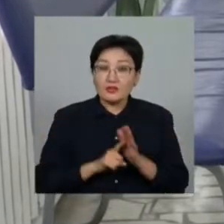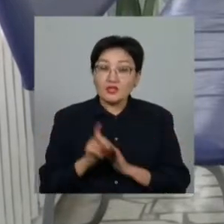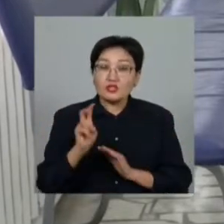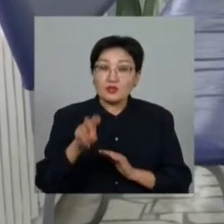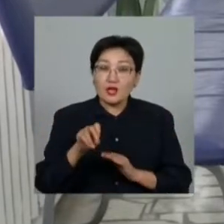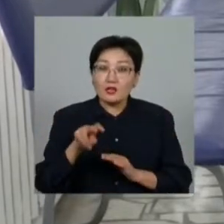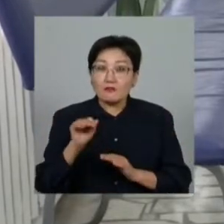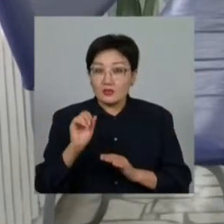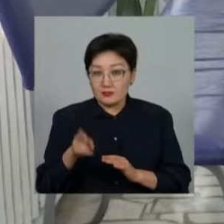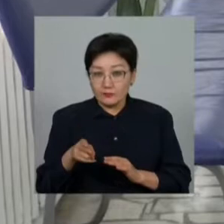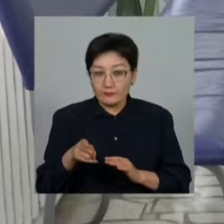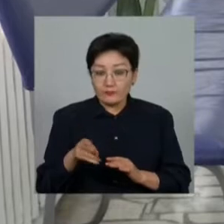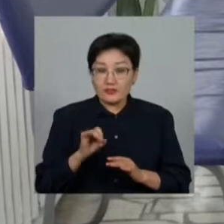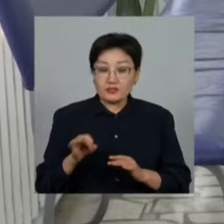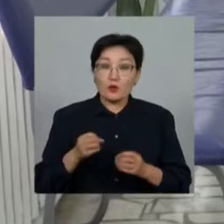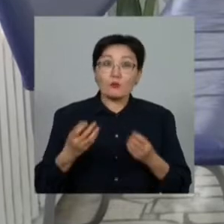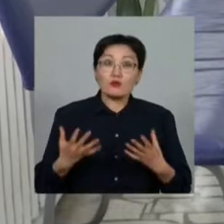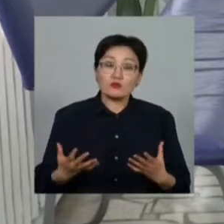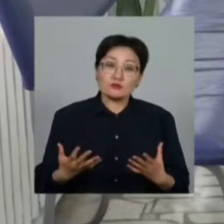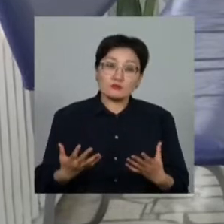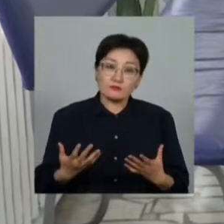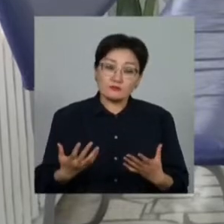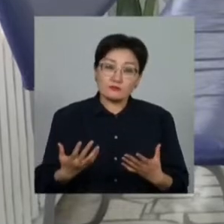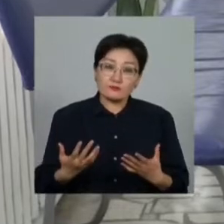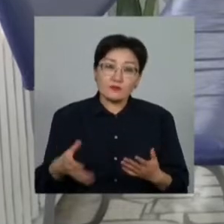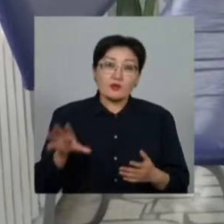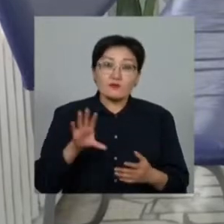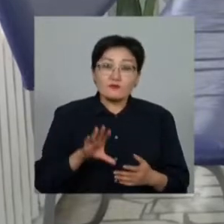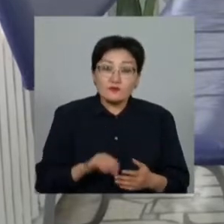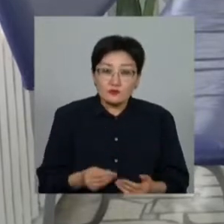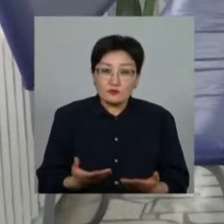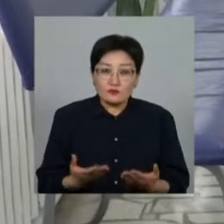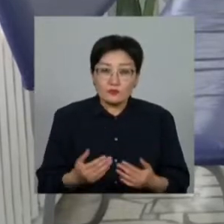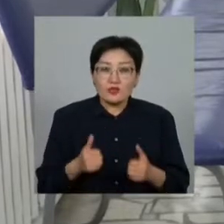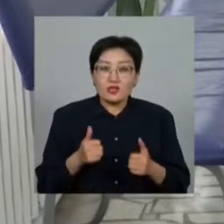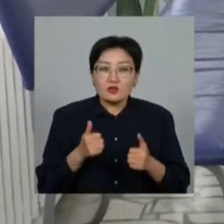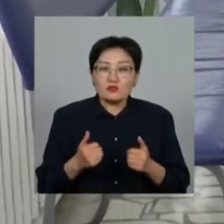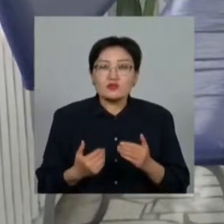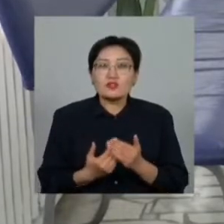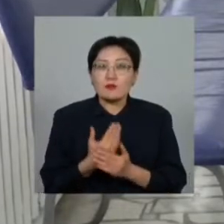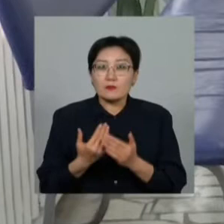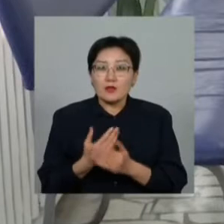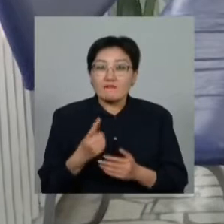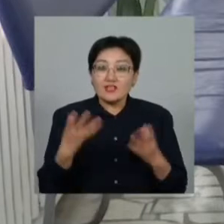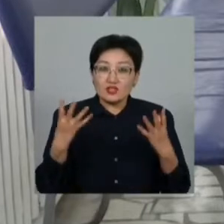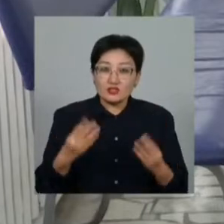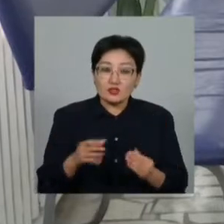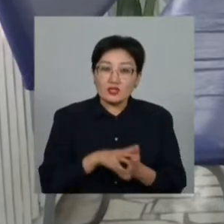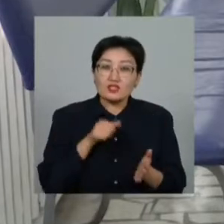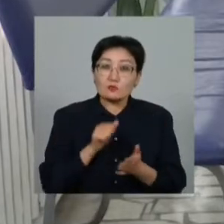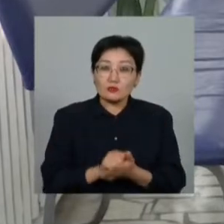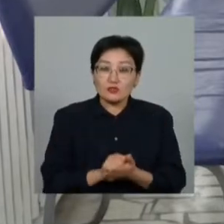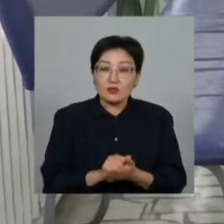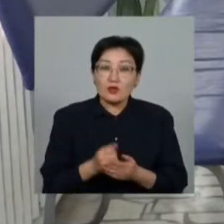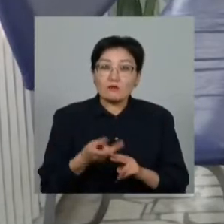на лстк и просто всю вот эту вот ну позитивную картину в один день испортила